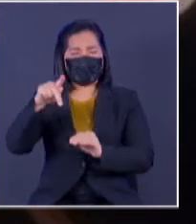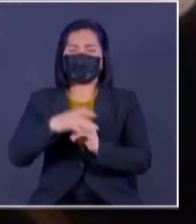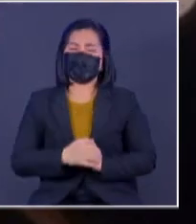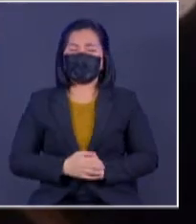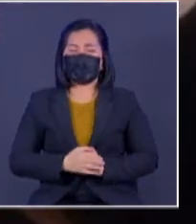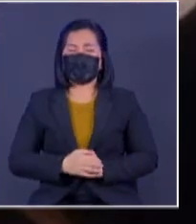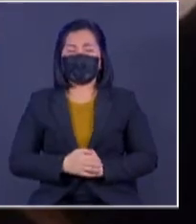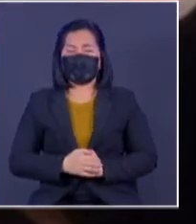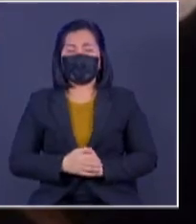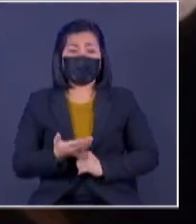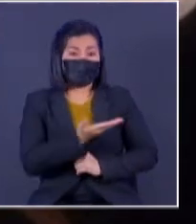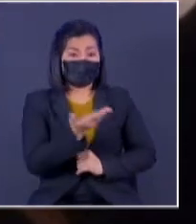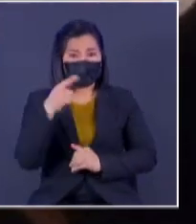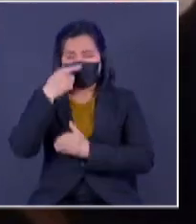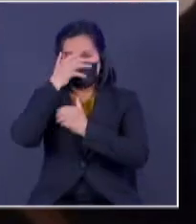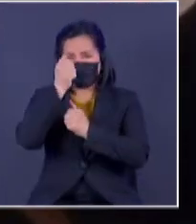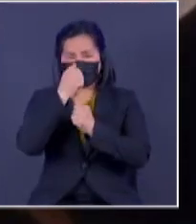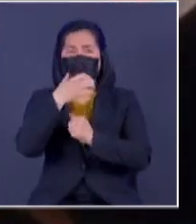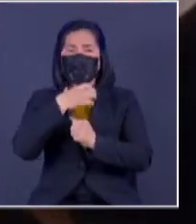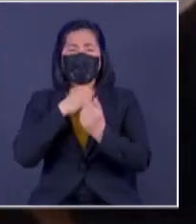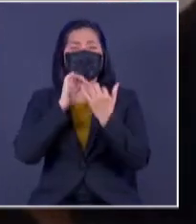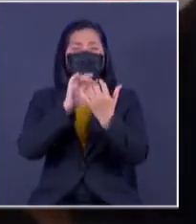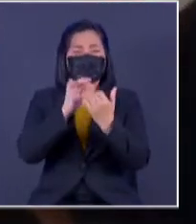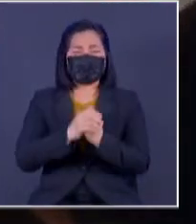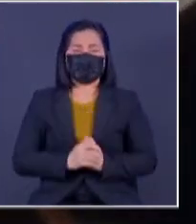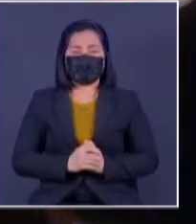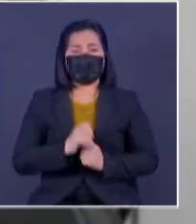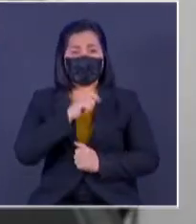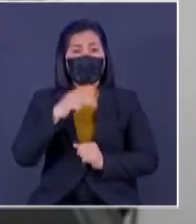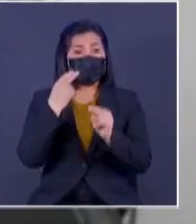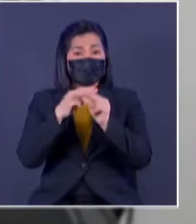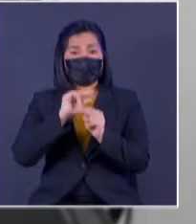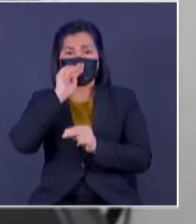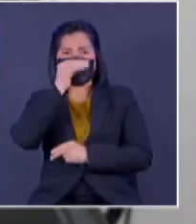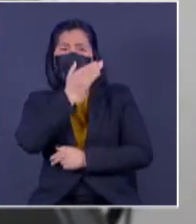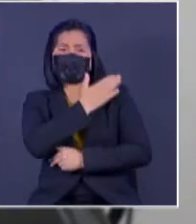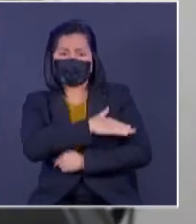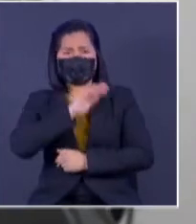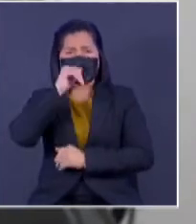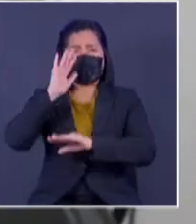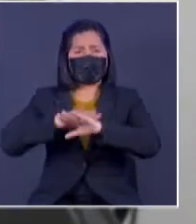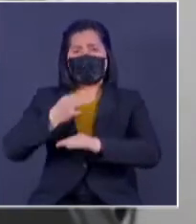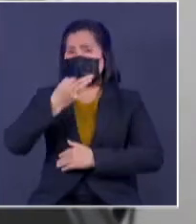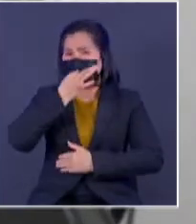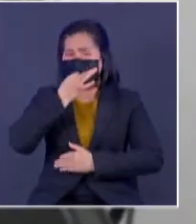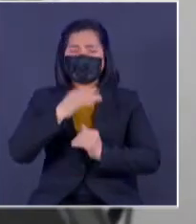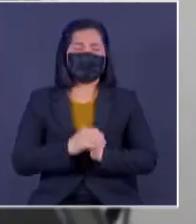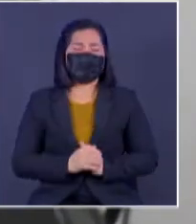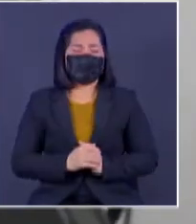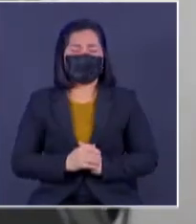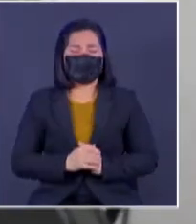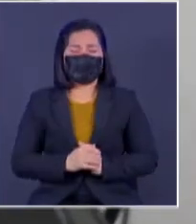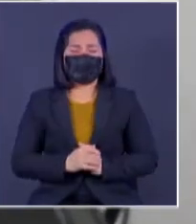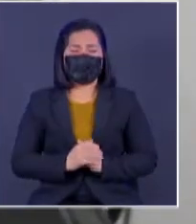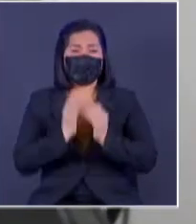าครับเป็นช่องทางใช้ในการติดต่อกับลูกค้าแอปพลิเคชันที่ชื่อว่าช้างเผือกช้างมืออาชีพเนี่ยฮะซึ่งส่วนใหญ่เนี่ยนะครับ